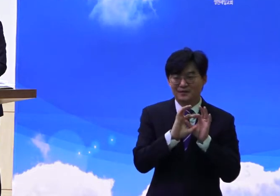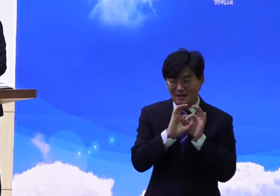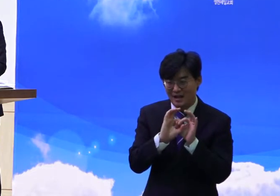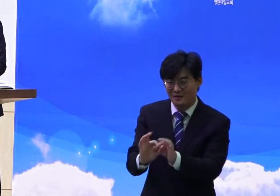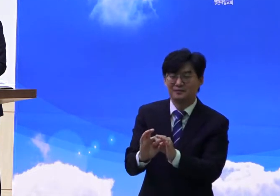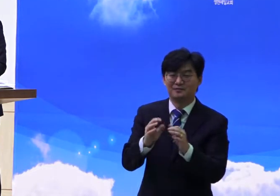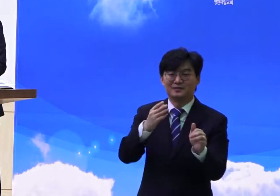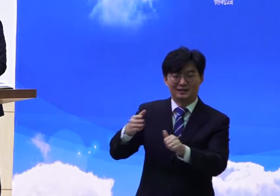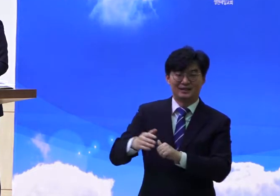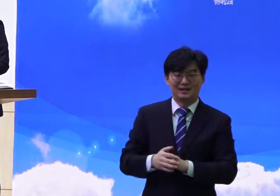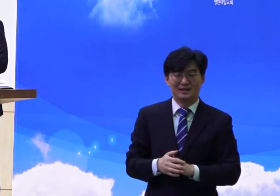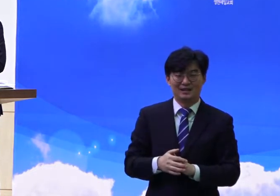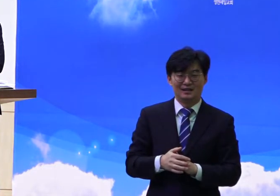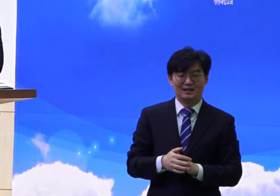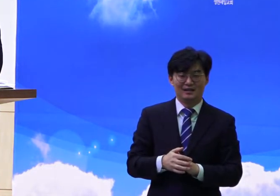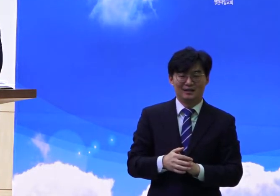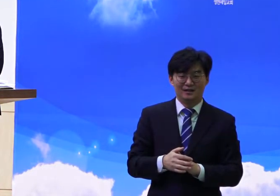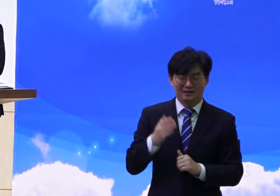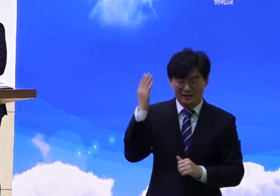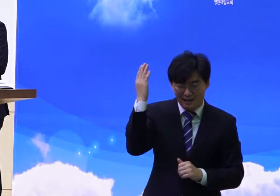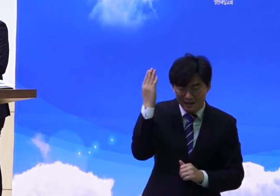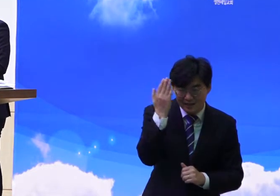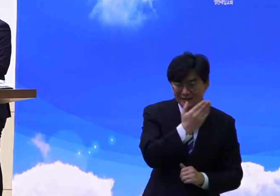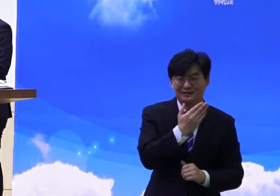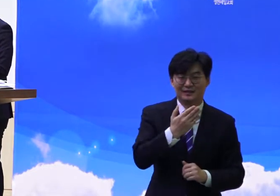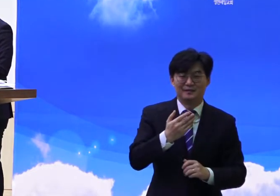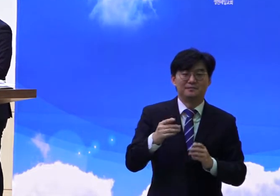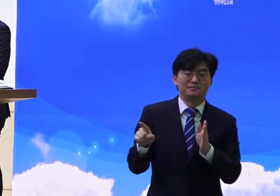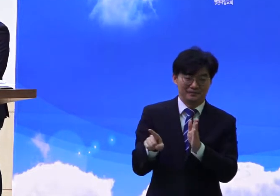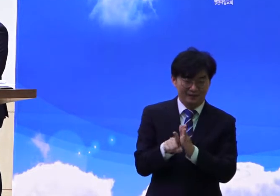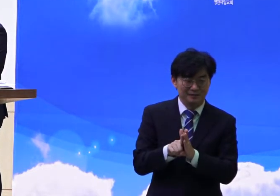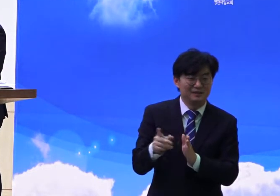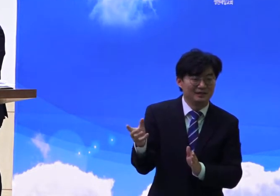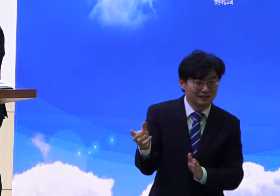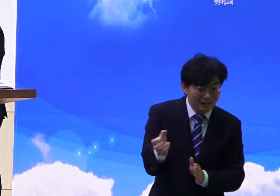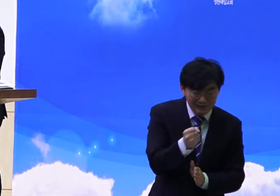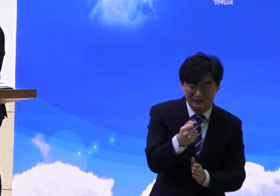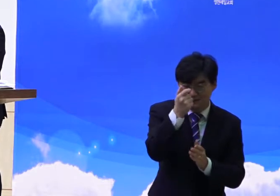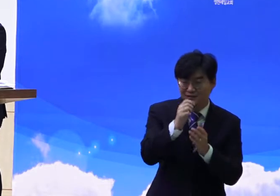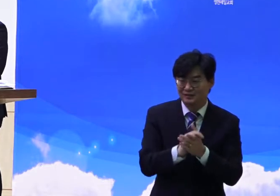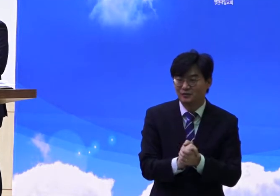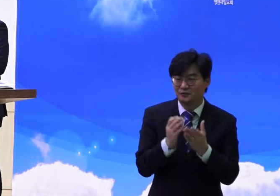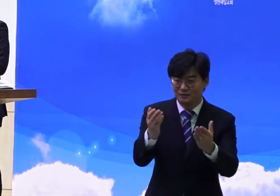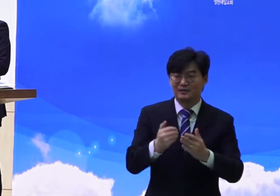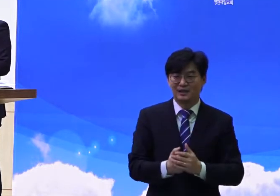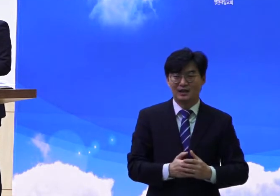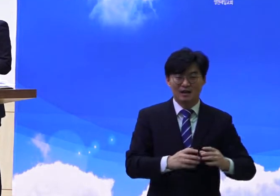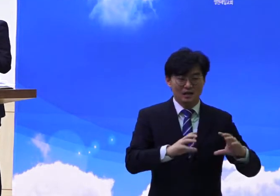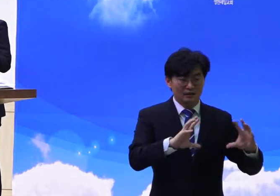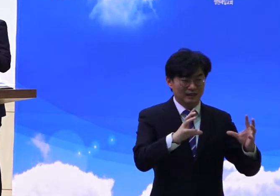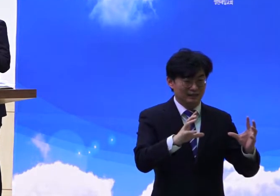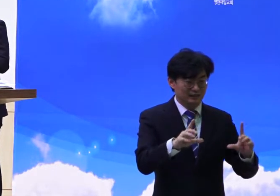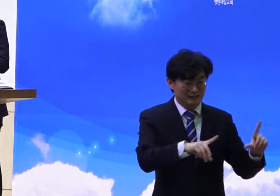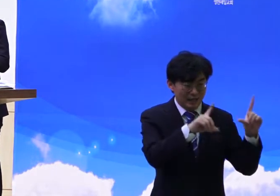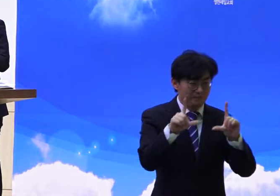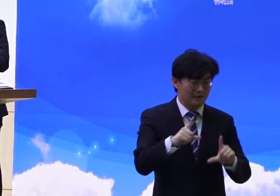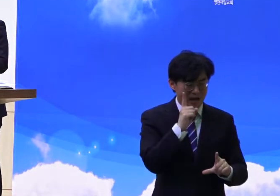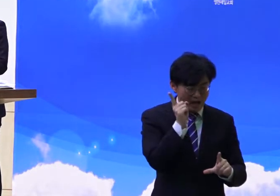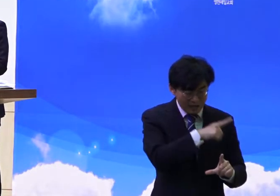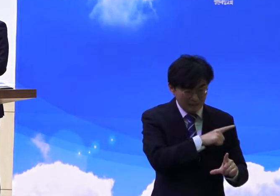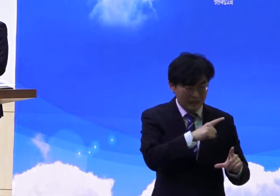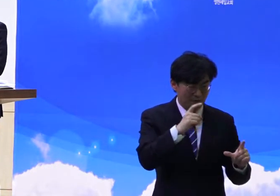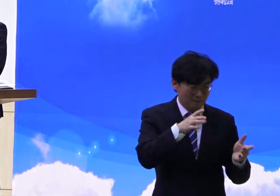않는 끈질긴 순수한 믿음이 있기를 간절히 소망합니다. 우리가 살아가고 있는 이 약한 세대 속에서